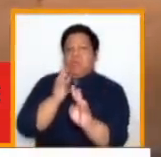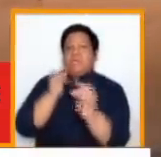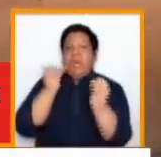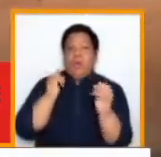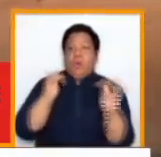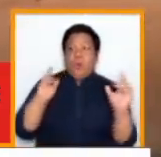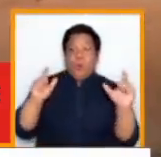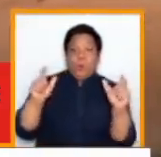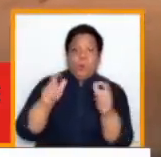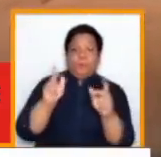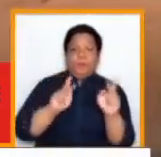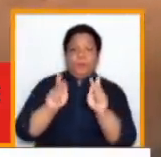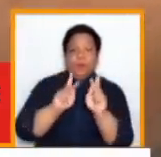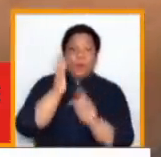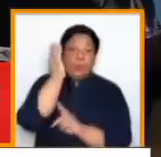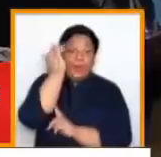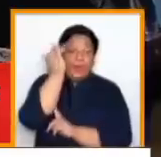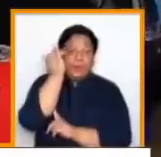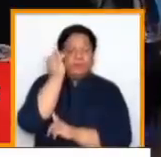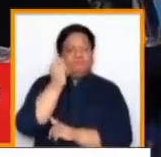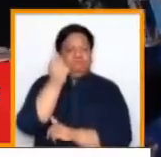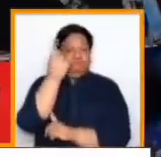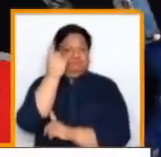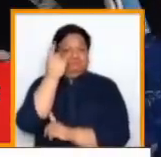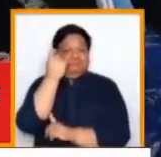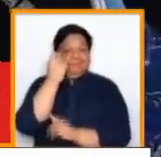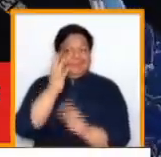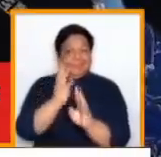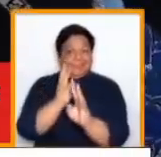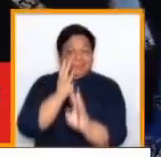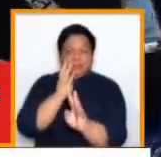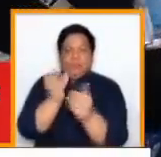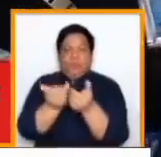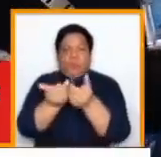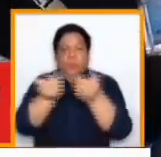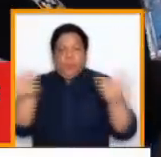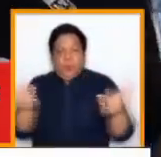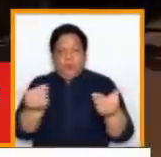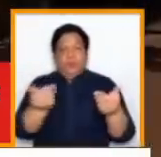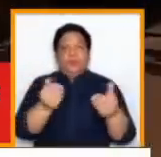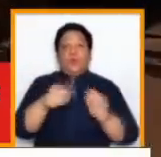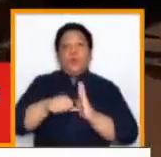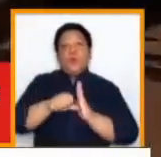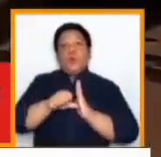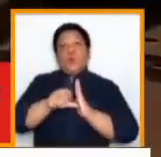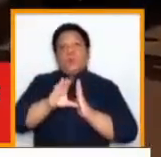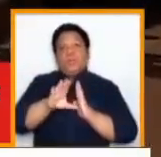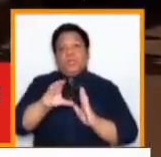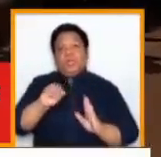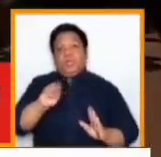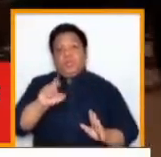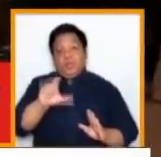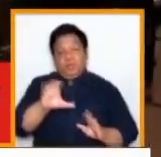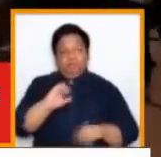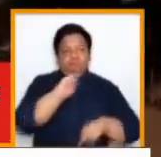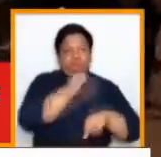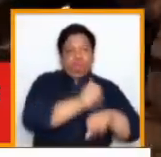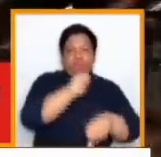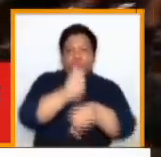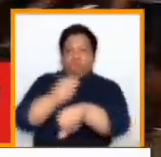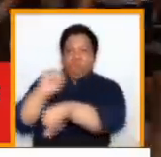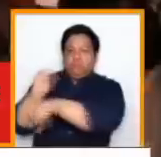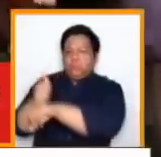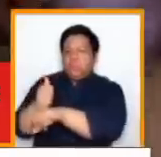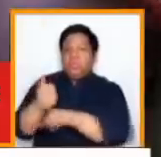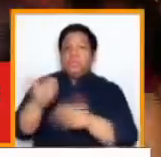sa lagay na ito dahil nahati na ang pila. Nag-set kasi ang COMELEC ng iba pang mga lugar kung saan maaari magparehistro.